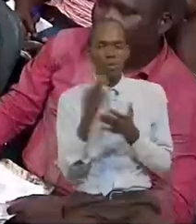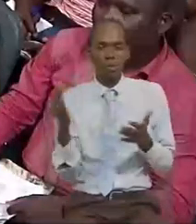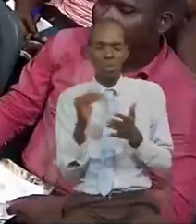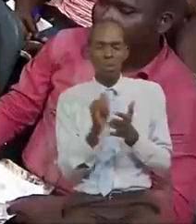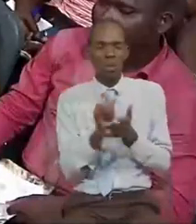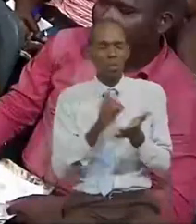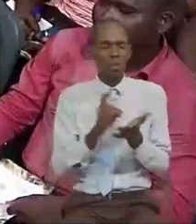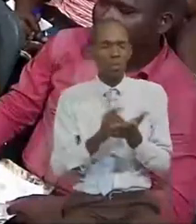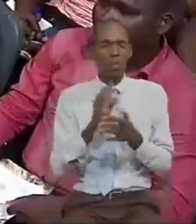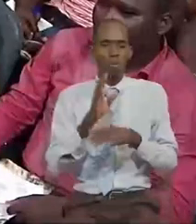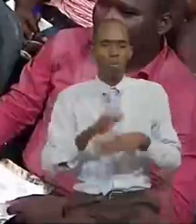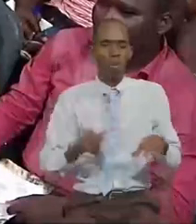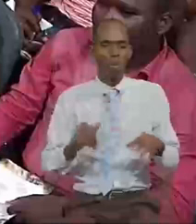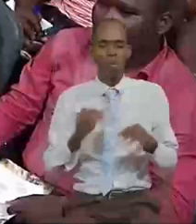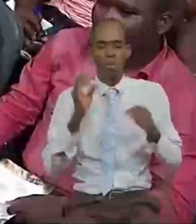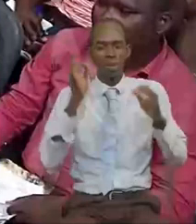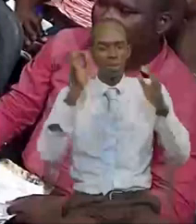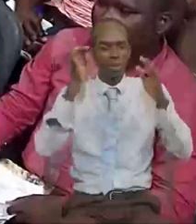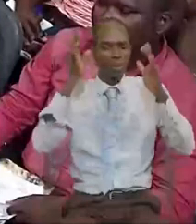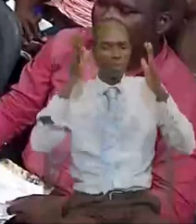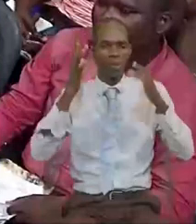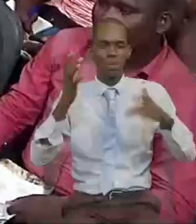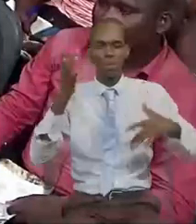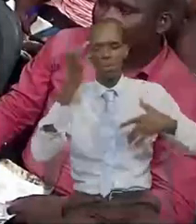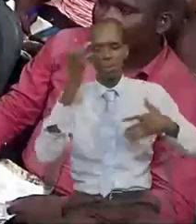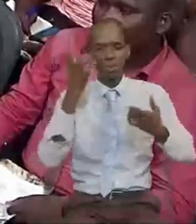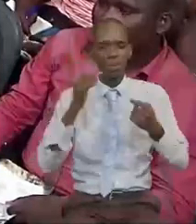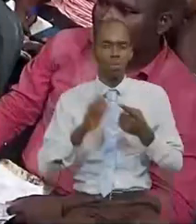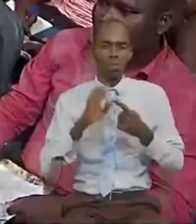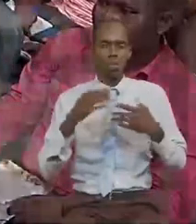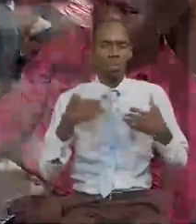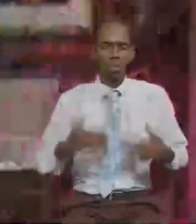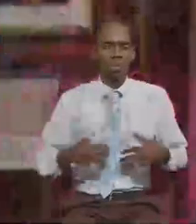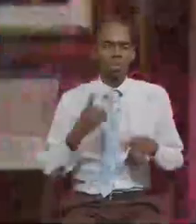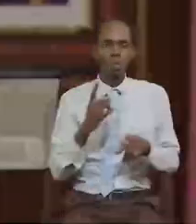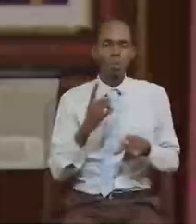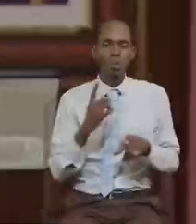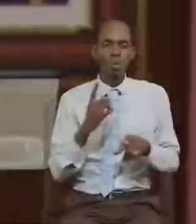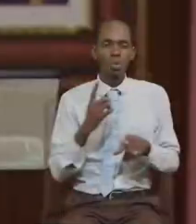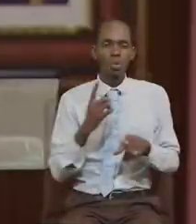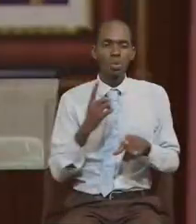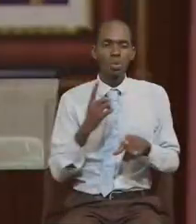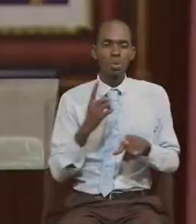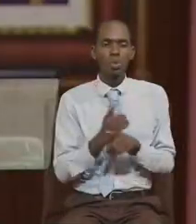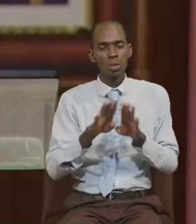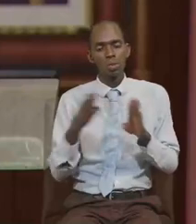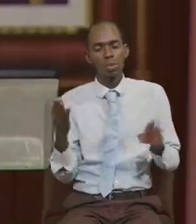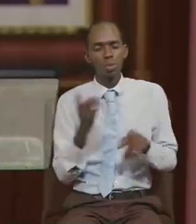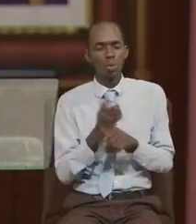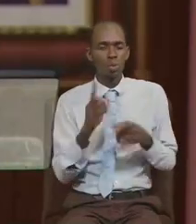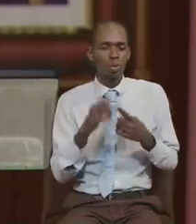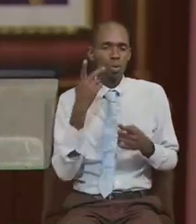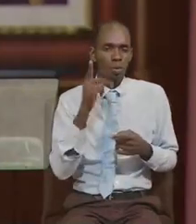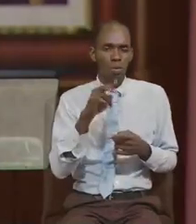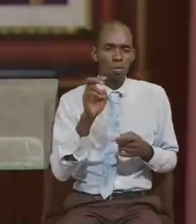incurable dans votre vie, ça frappe seulement la porte pour voir si vous avez perdu votre force. Le cancer ne va